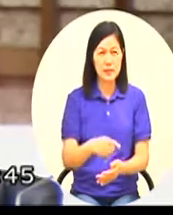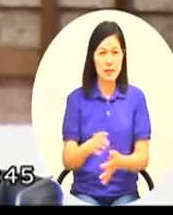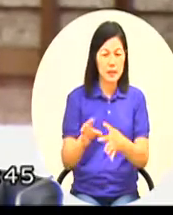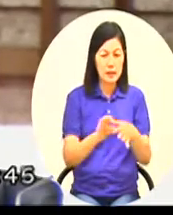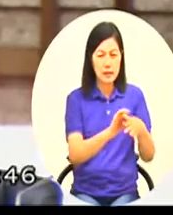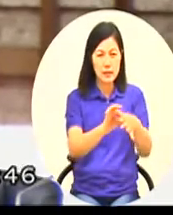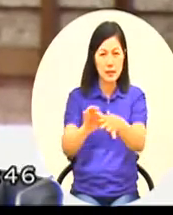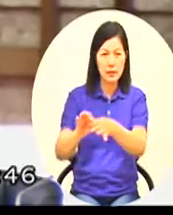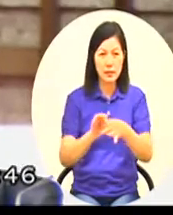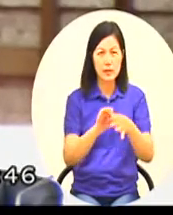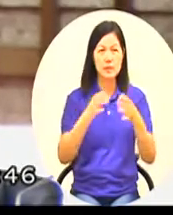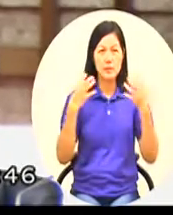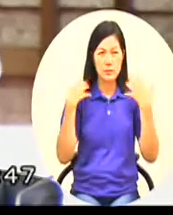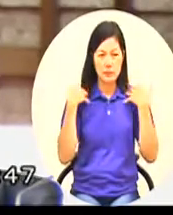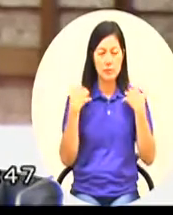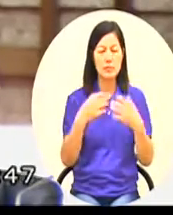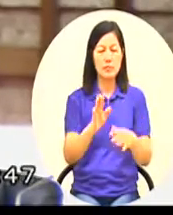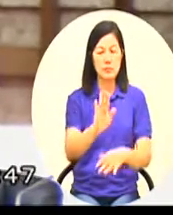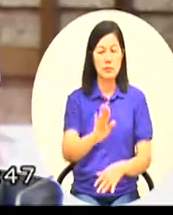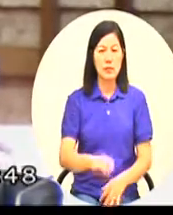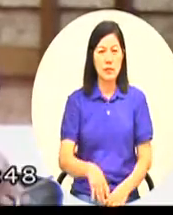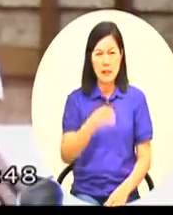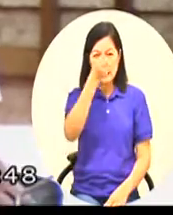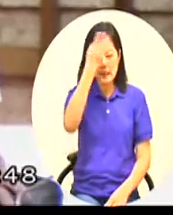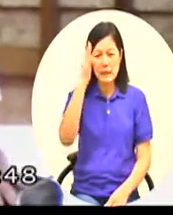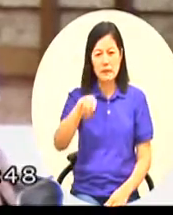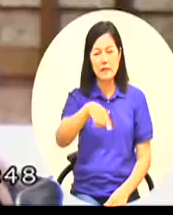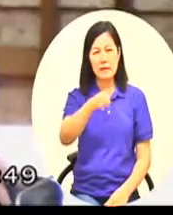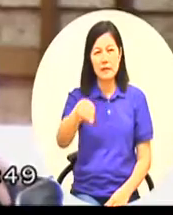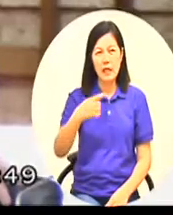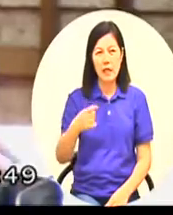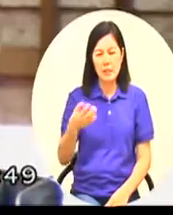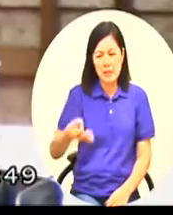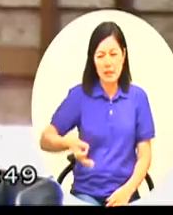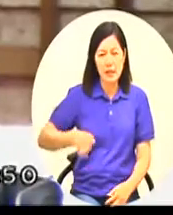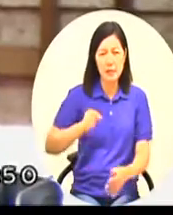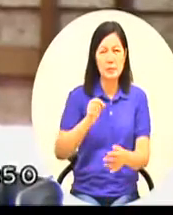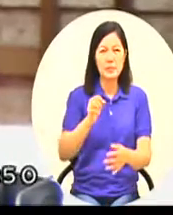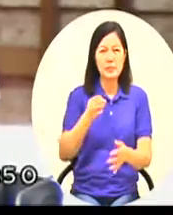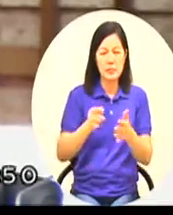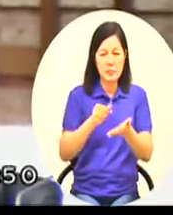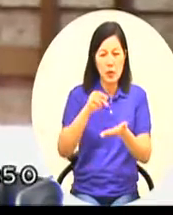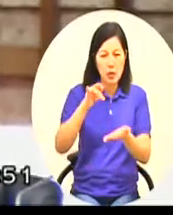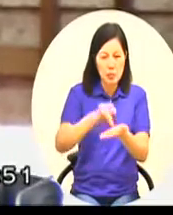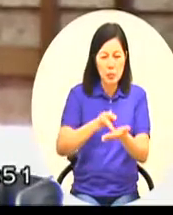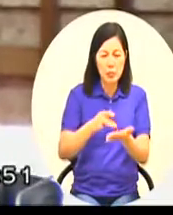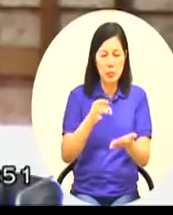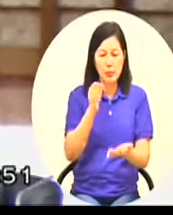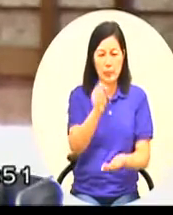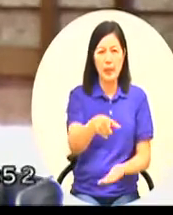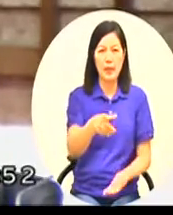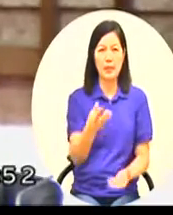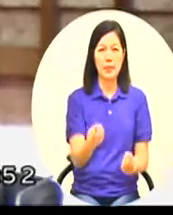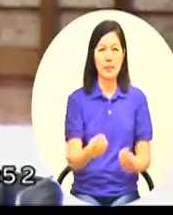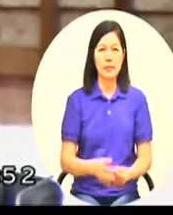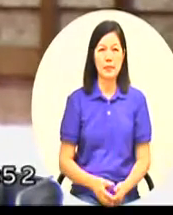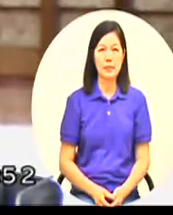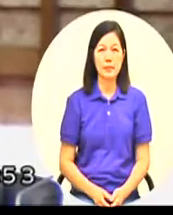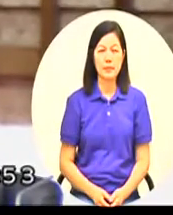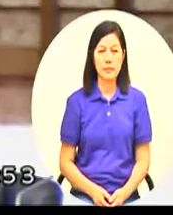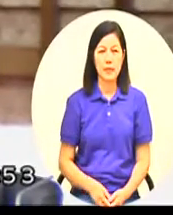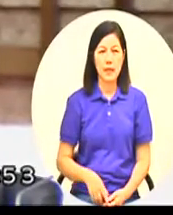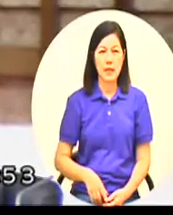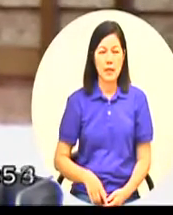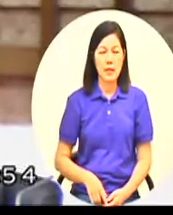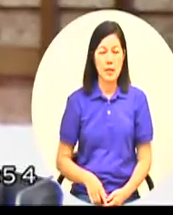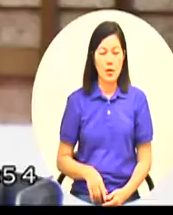这个责任。所以说，因为年轻人他没有钱继续买毒嘛，所以说他都会往这上面走。我希望在这上面